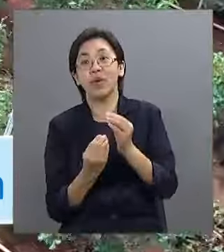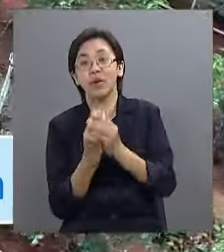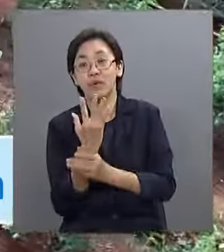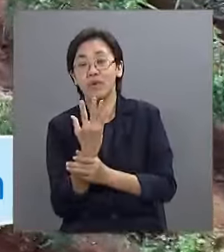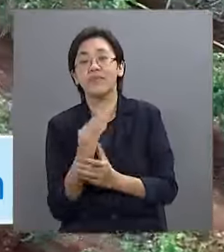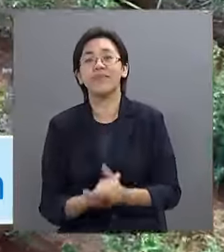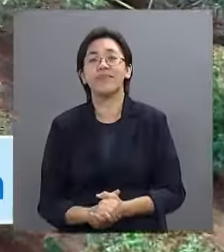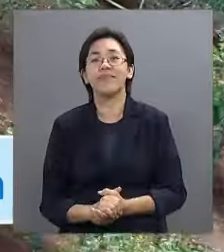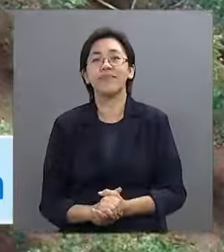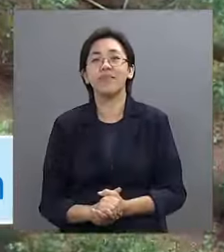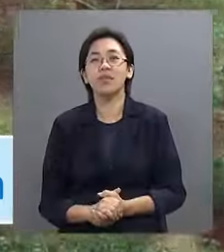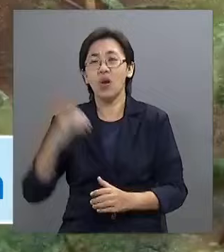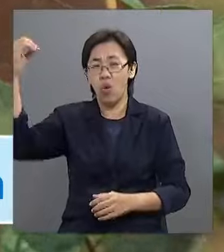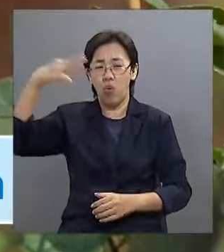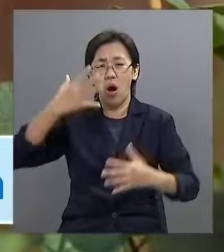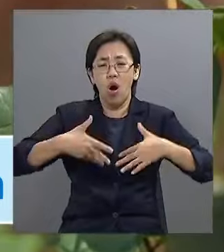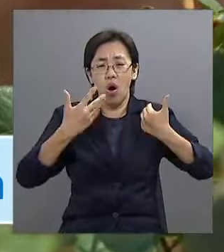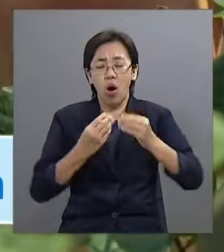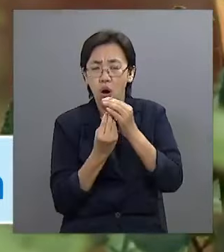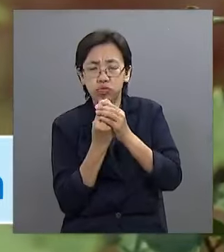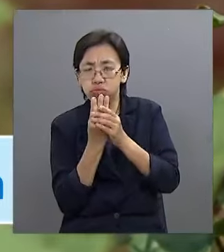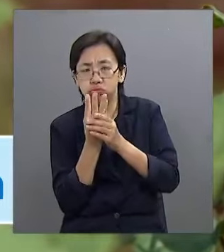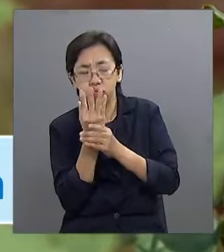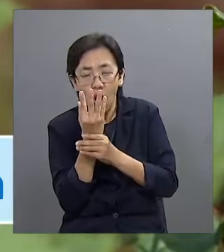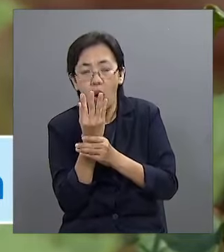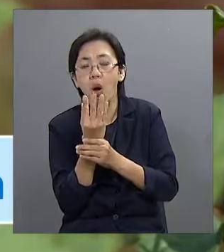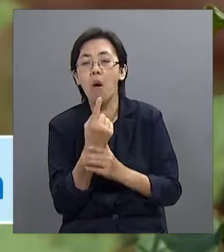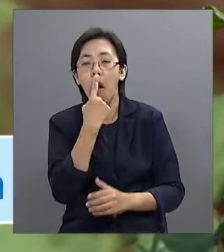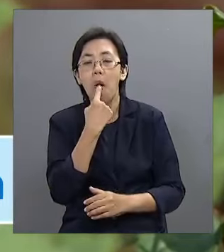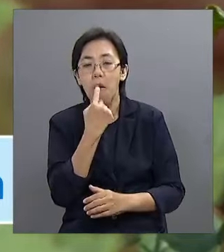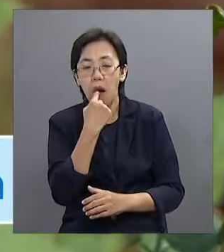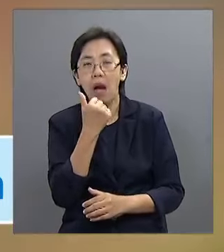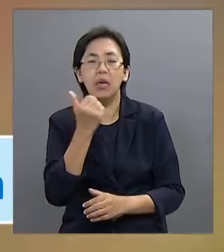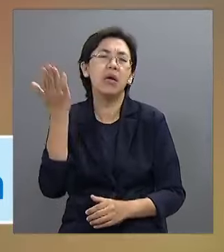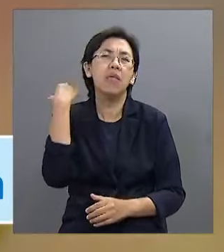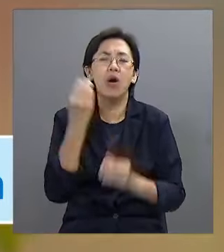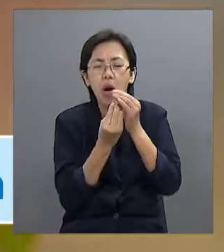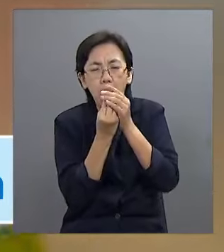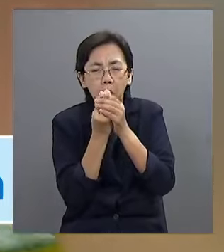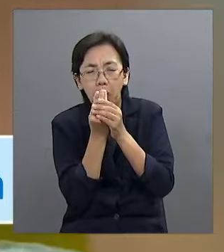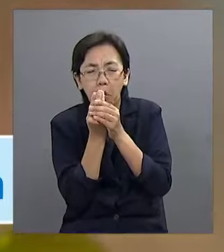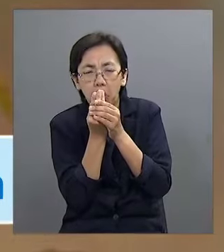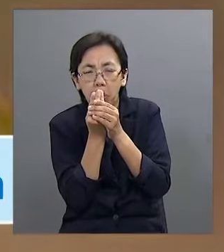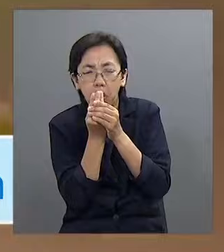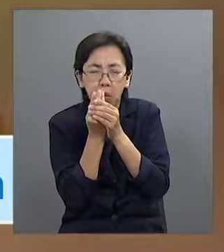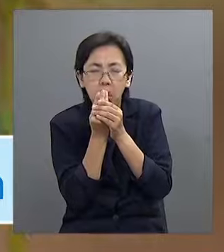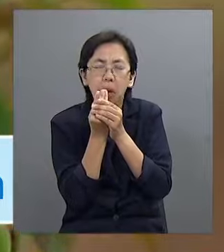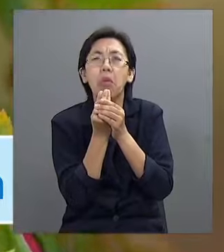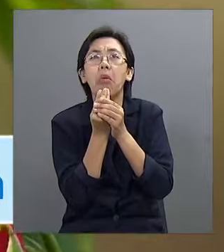าศร้อนแล้วนะยอดยังแดงใหญ่ขนาดนี ้ เมื่อก่อนนี้จะยิ่งกว่านี้เมื่อก่อนจะยิ่งหมายถึงว่ายิ่งขึ้นนะมันจะยิ่ง